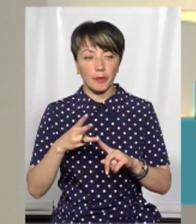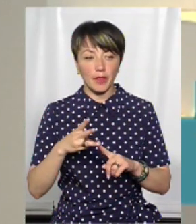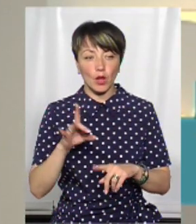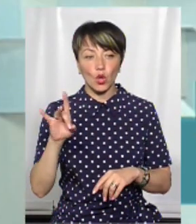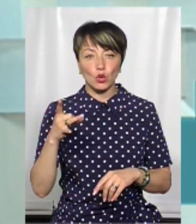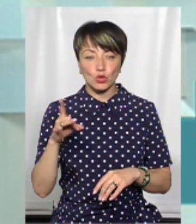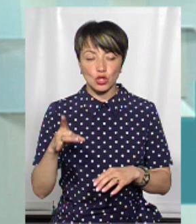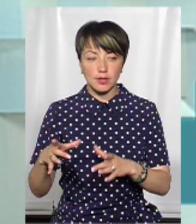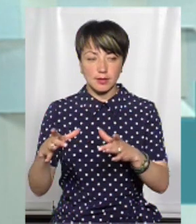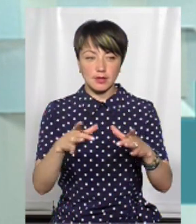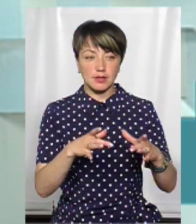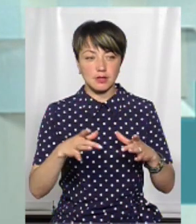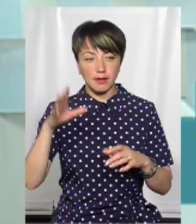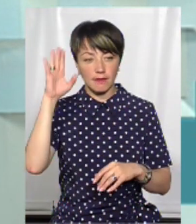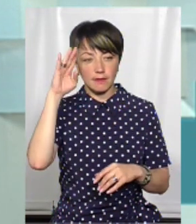це Ружичанський став.